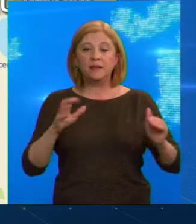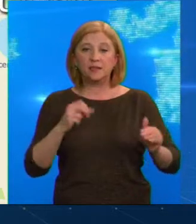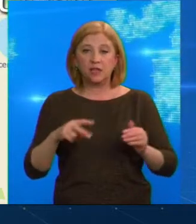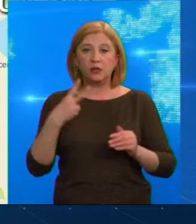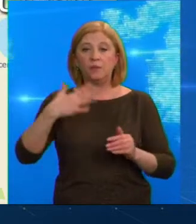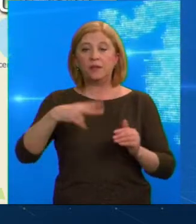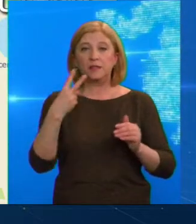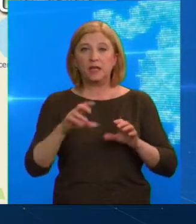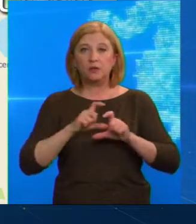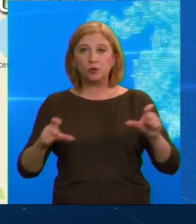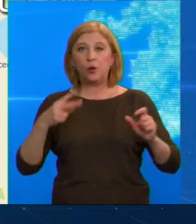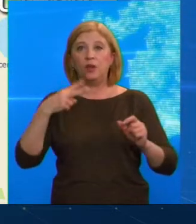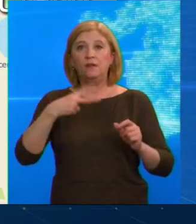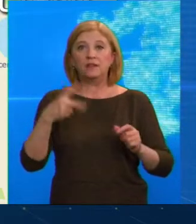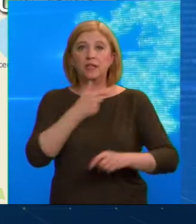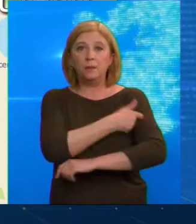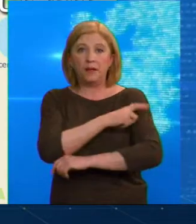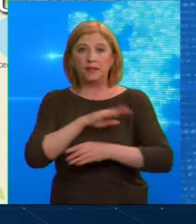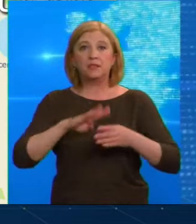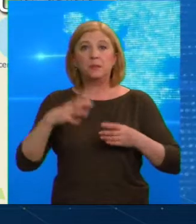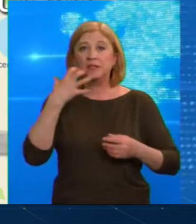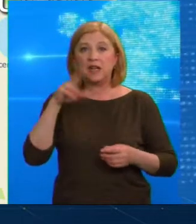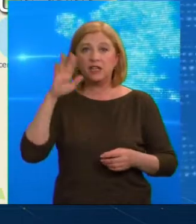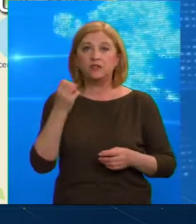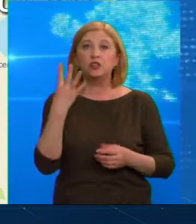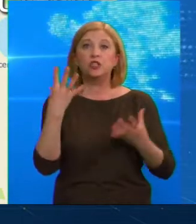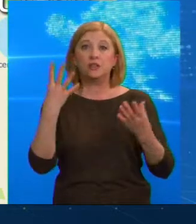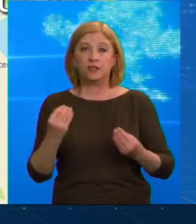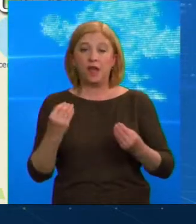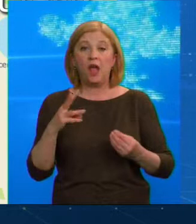и 23 больницы. Без горячей воды жители пробудут 14 дней. Но в мэрии не